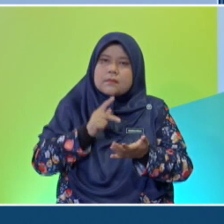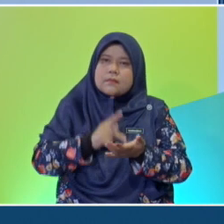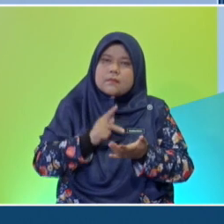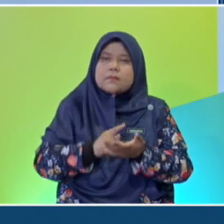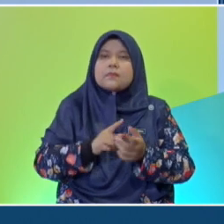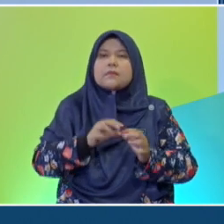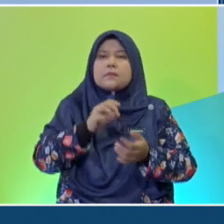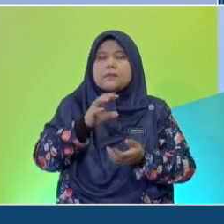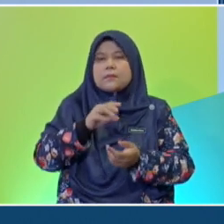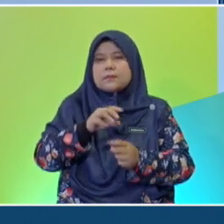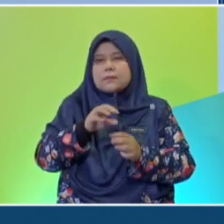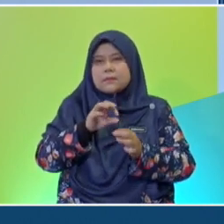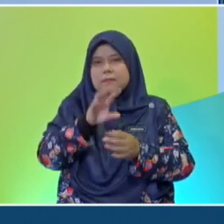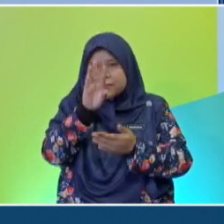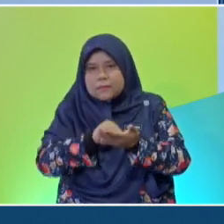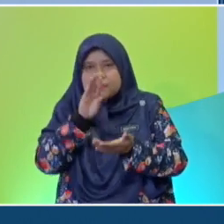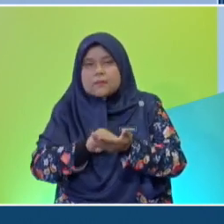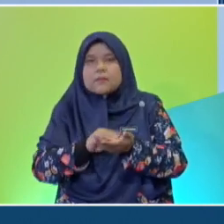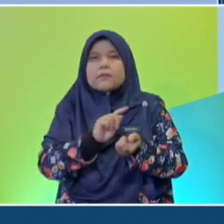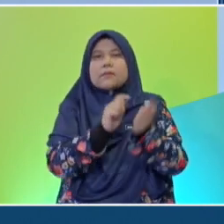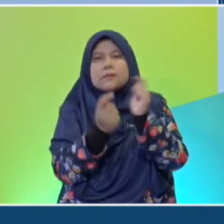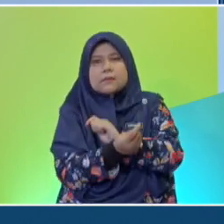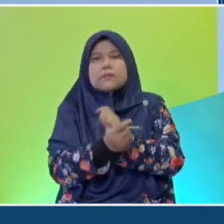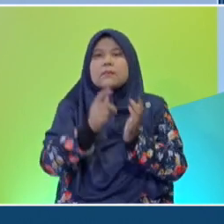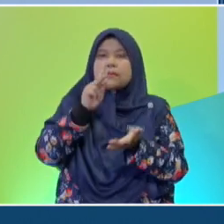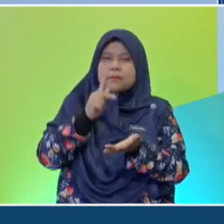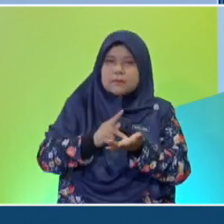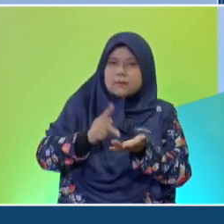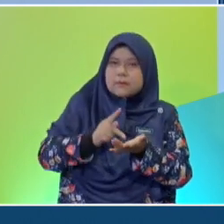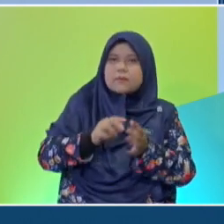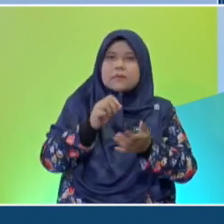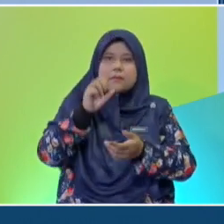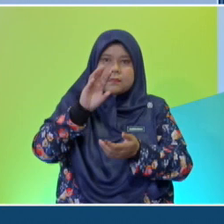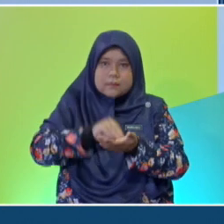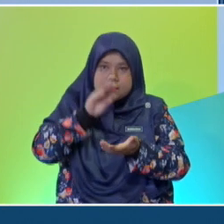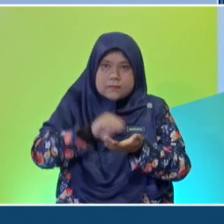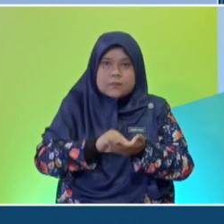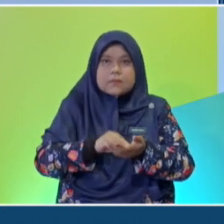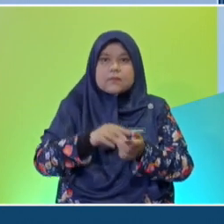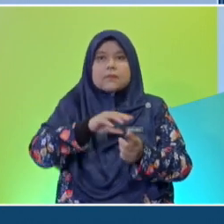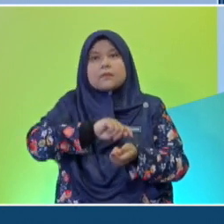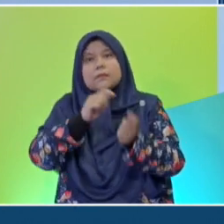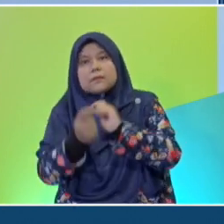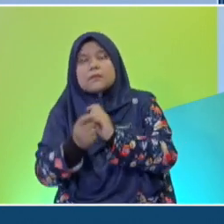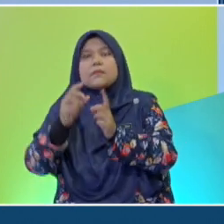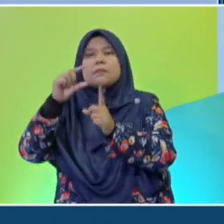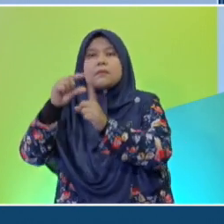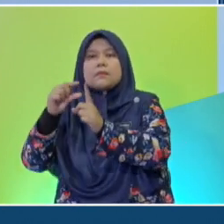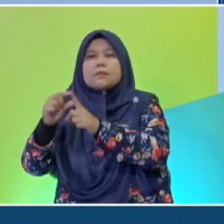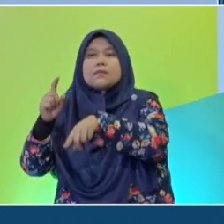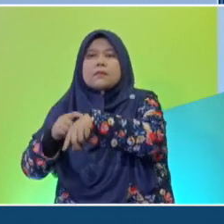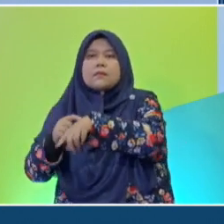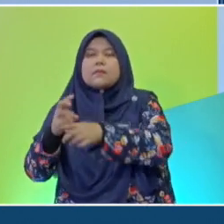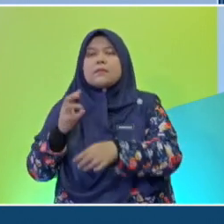lakukanlah yang kedua menukarkan kadar menyalin kepada bilangan perkataan per menit oke